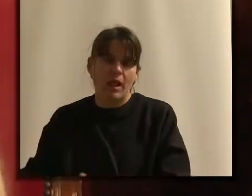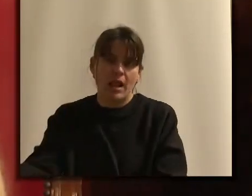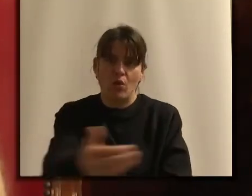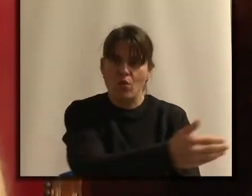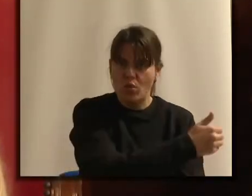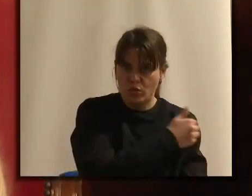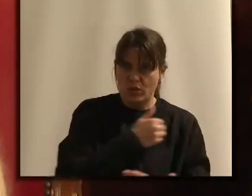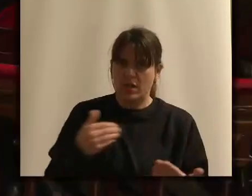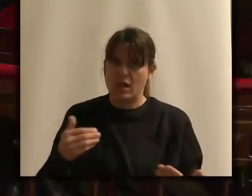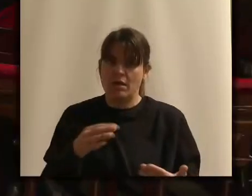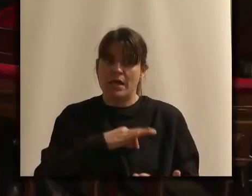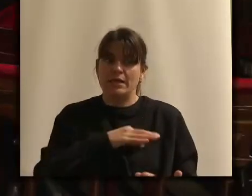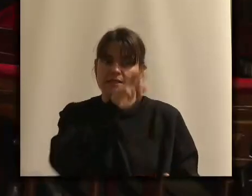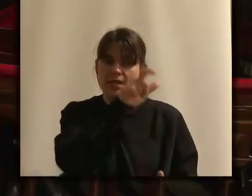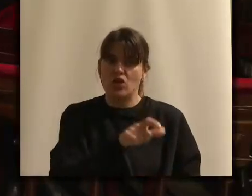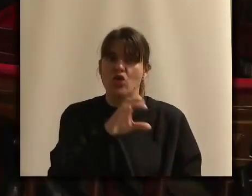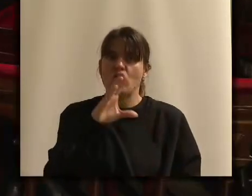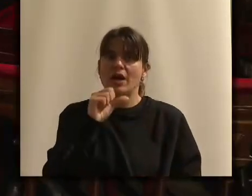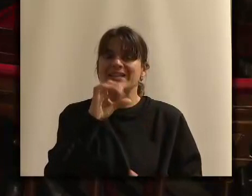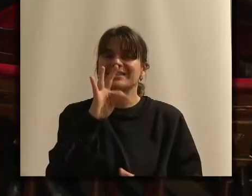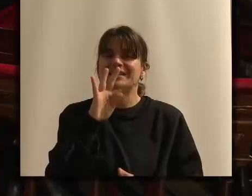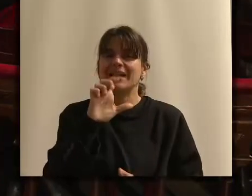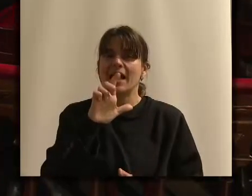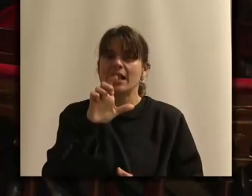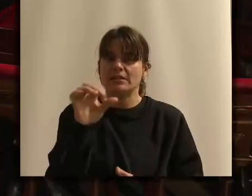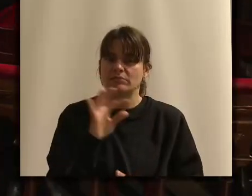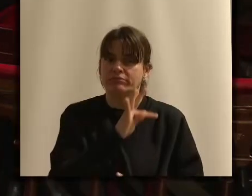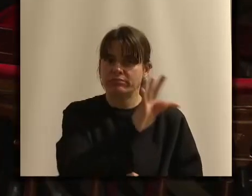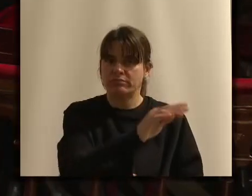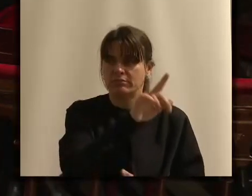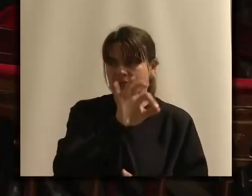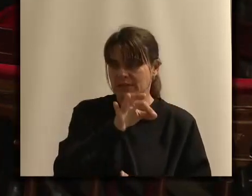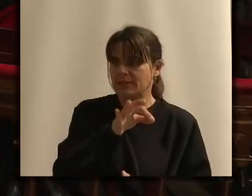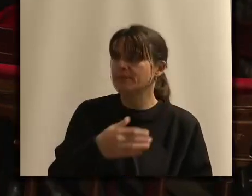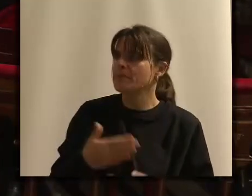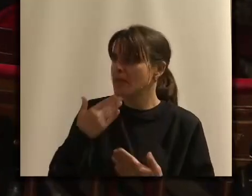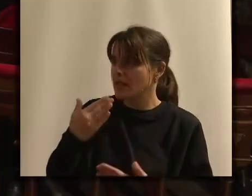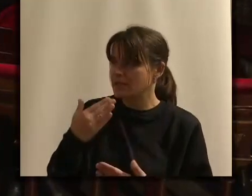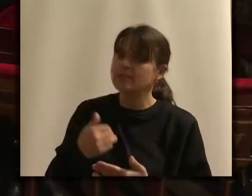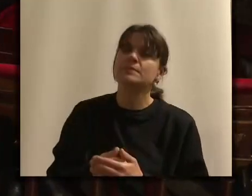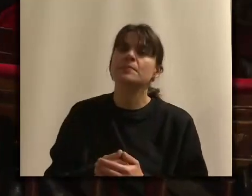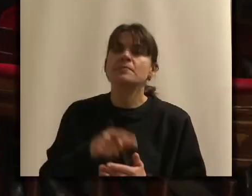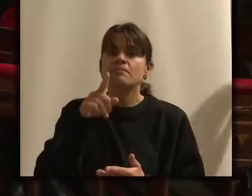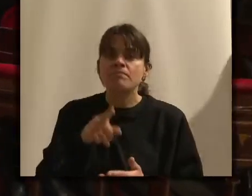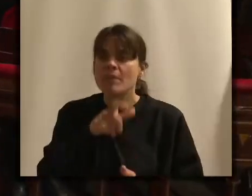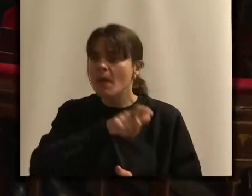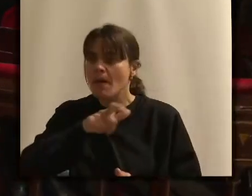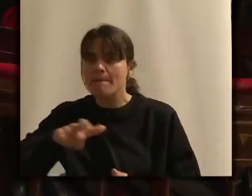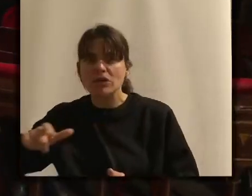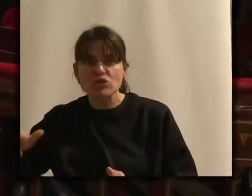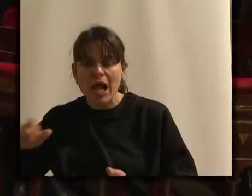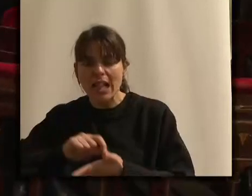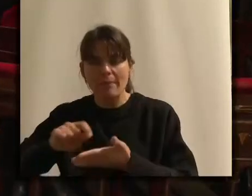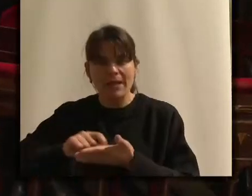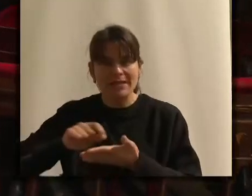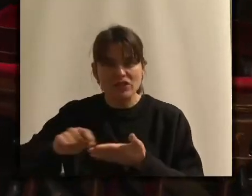Senyor Castells. Sí, gràcies de nou. Doncs correspon, com hi hem fet altres vegades, doncs, de manera simètrica, el personal laboral de l'administració,